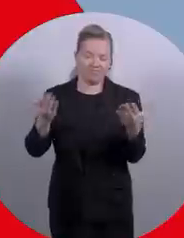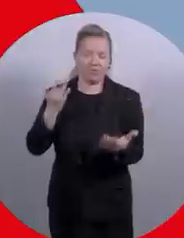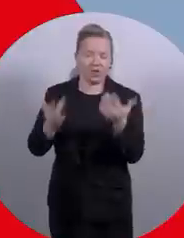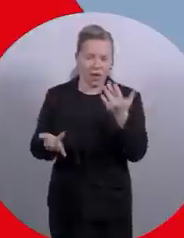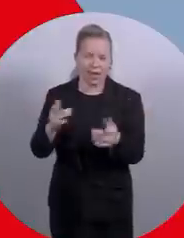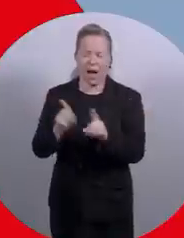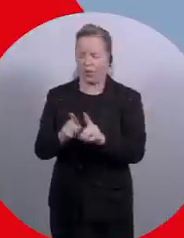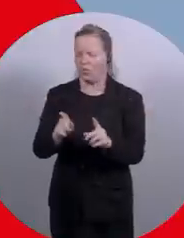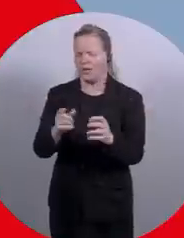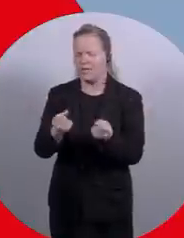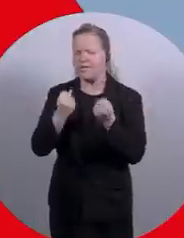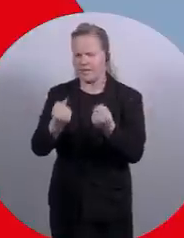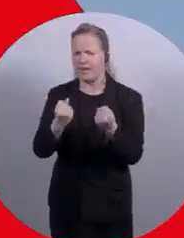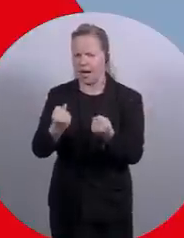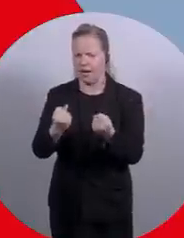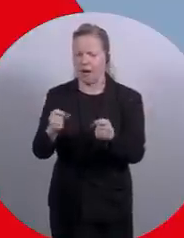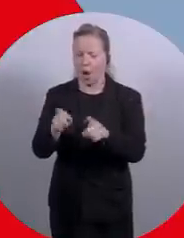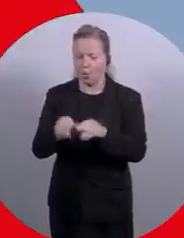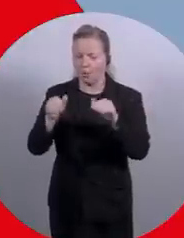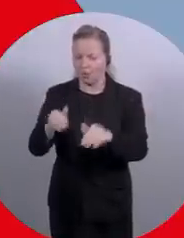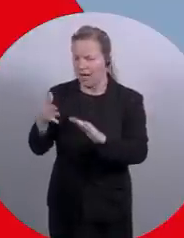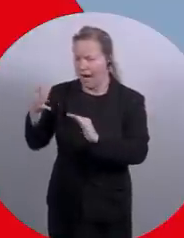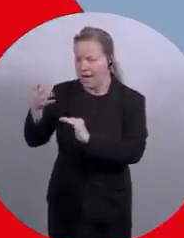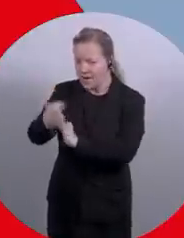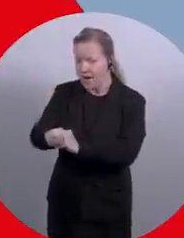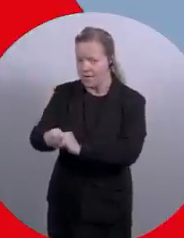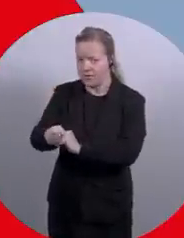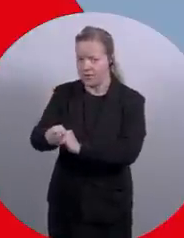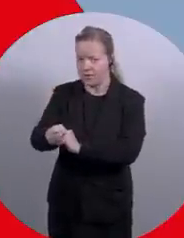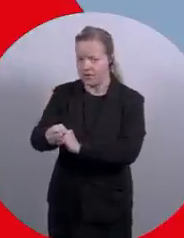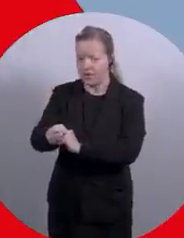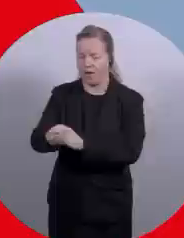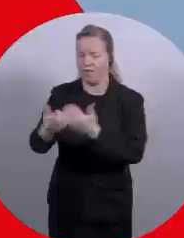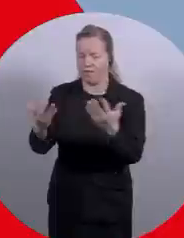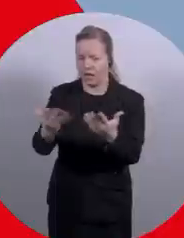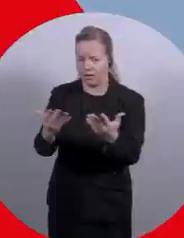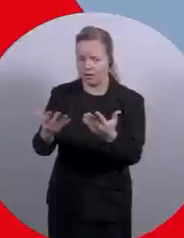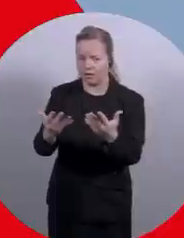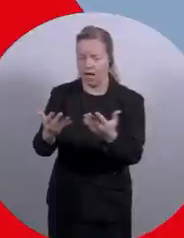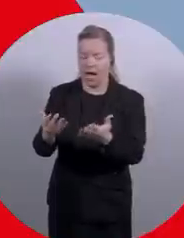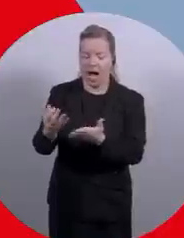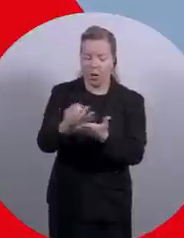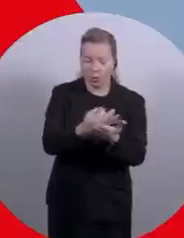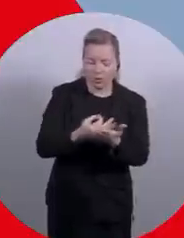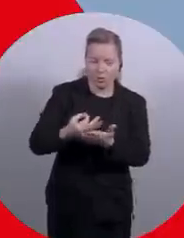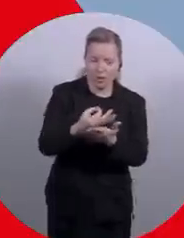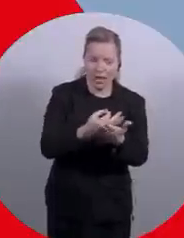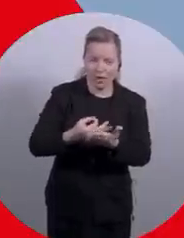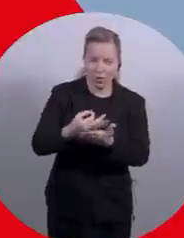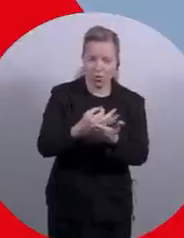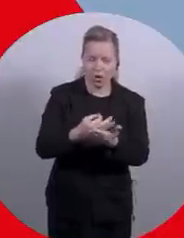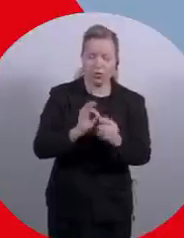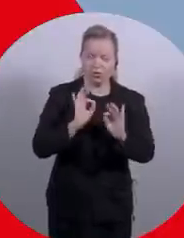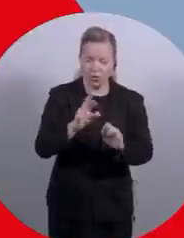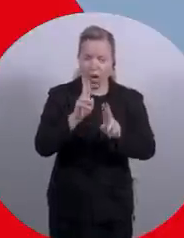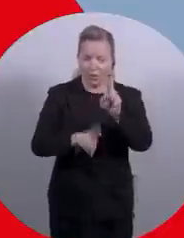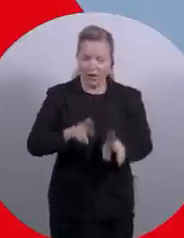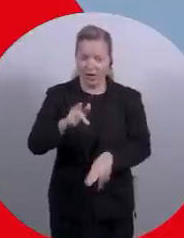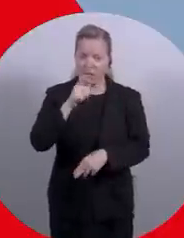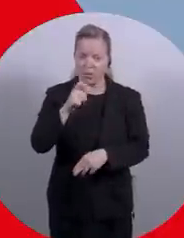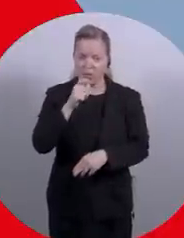dahingehend eingreifen müssen dass wir bereits während der Ausbildung zum Pflegeberuf